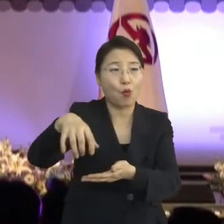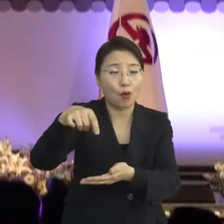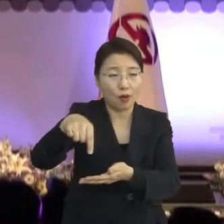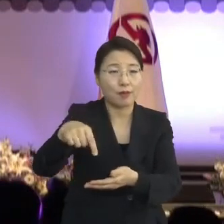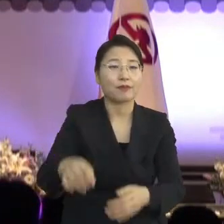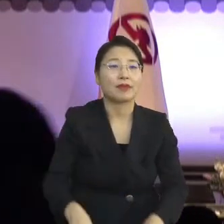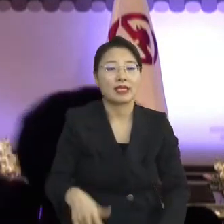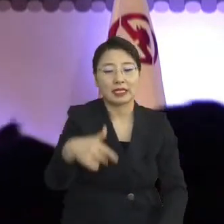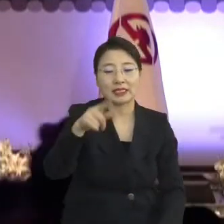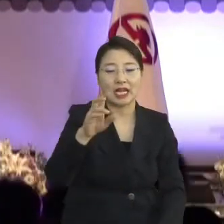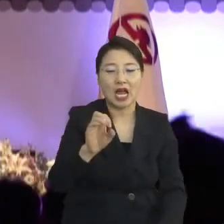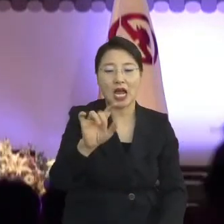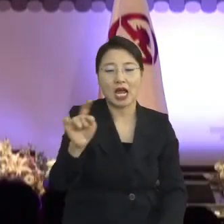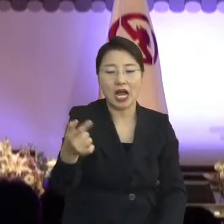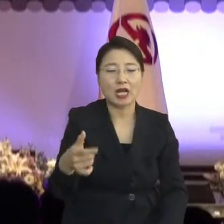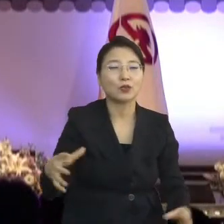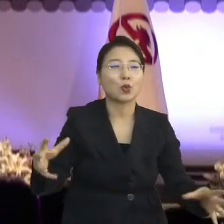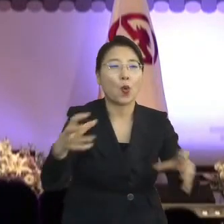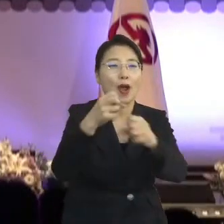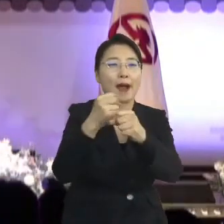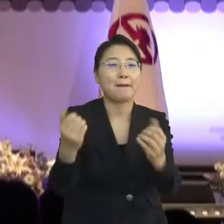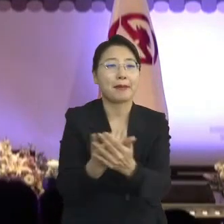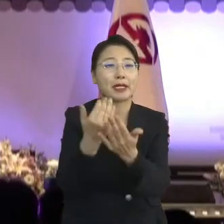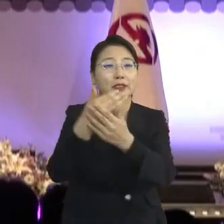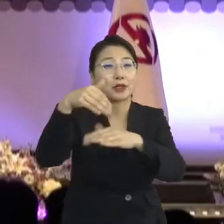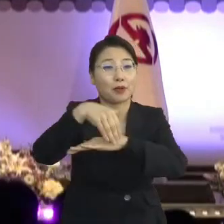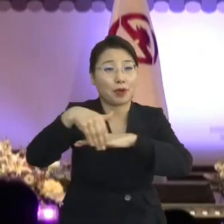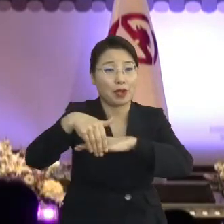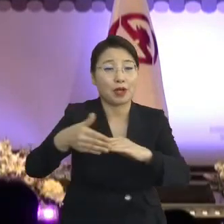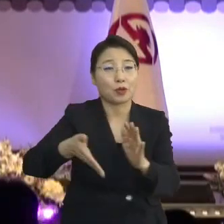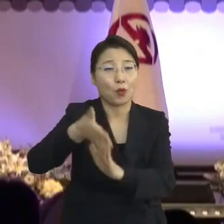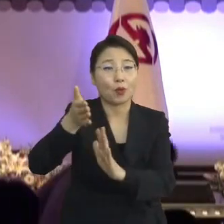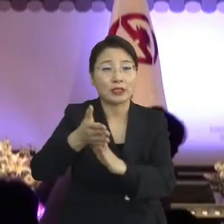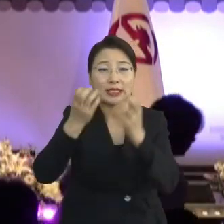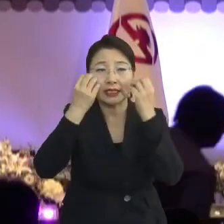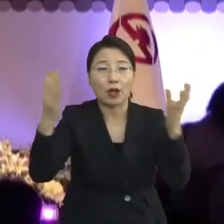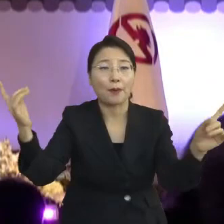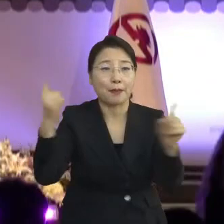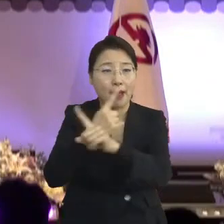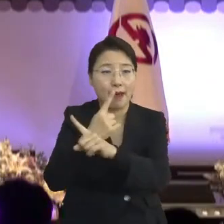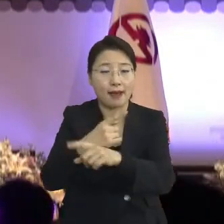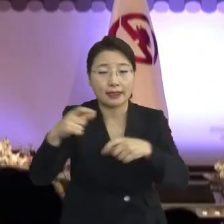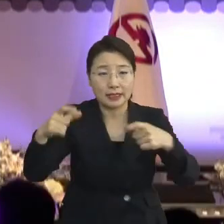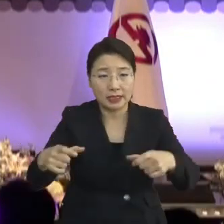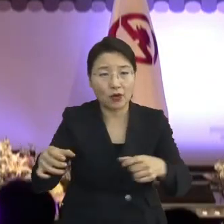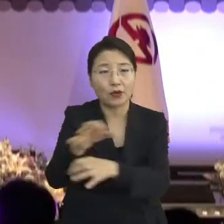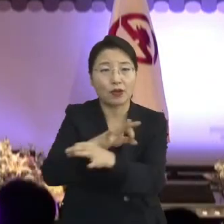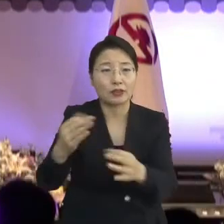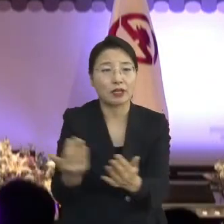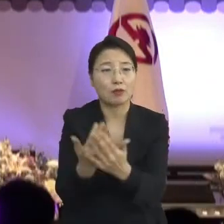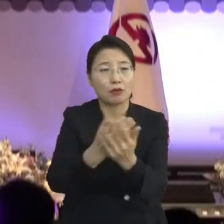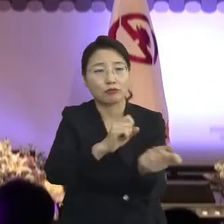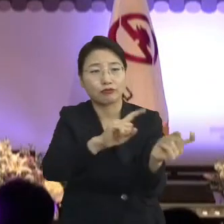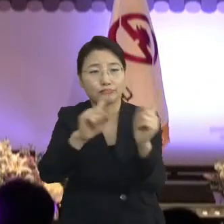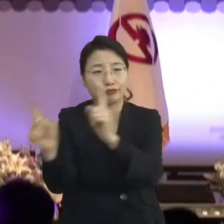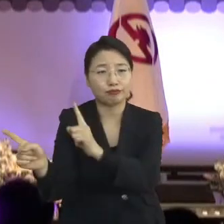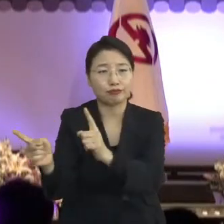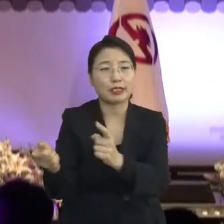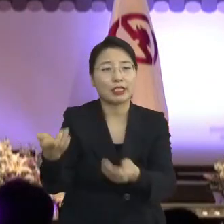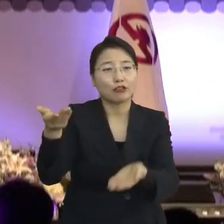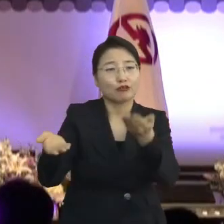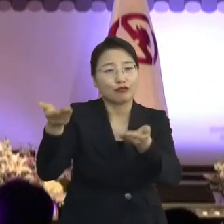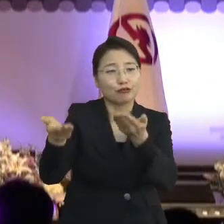일대 종합발전계획을 통한 도시공간 변화로 지역경제 활성화와 균형발전을